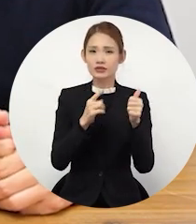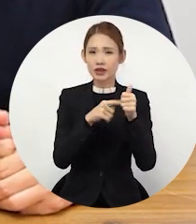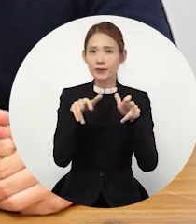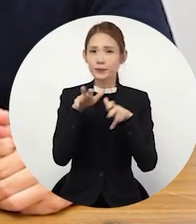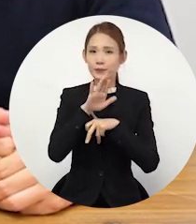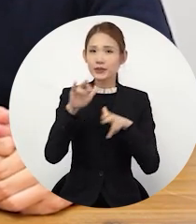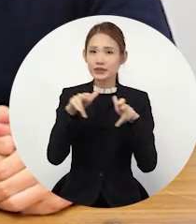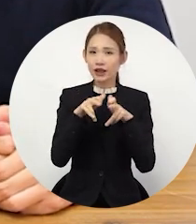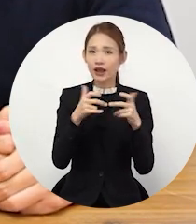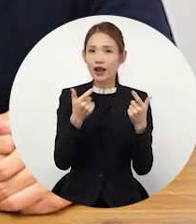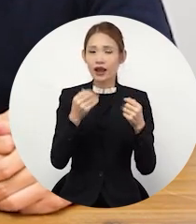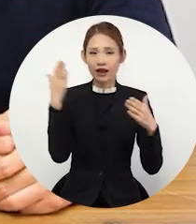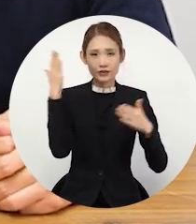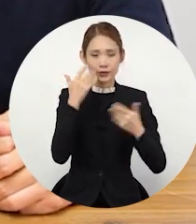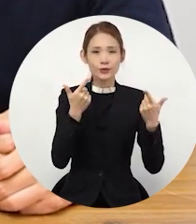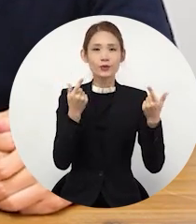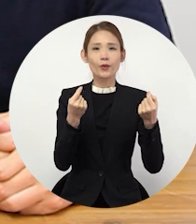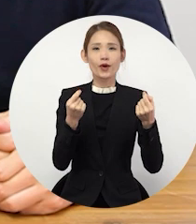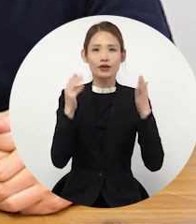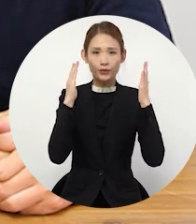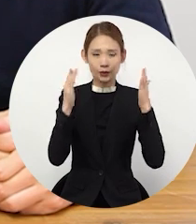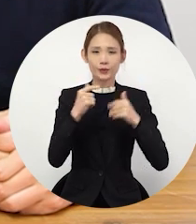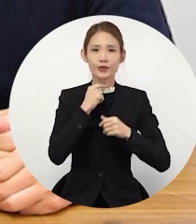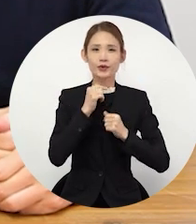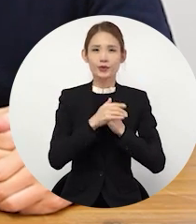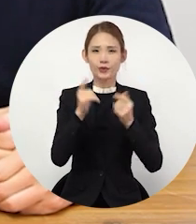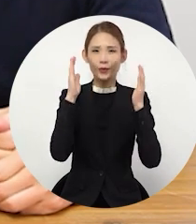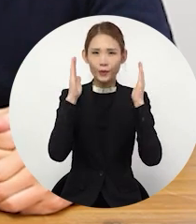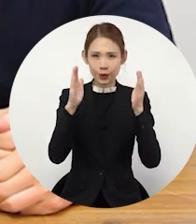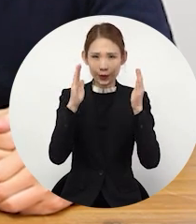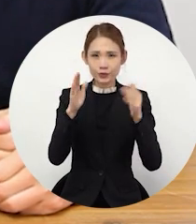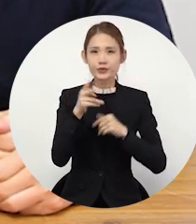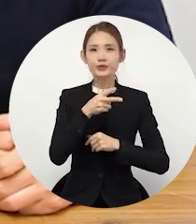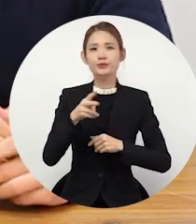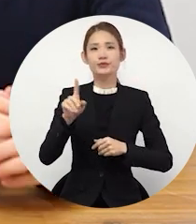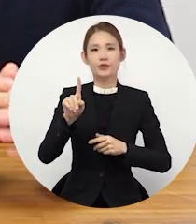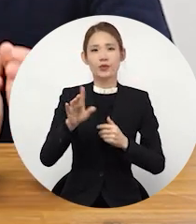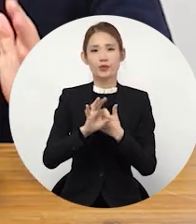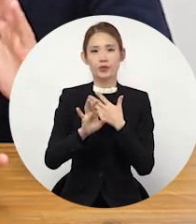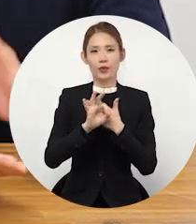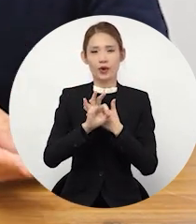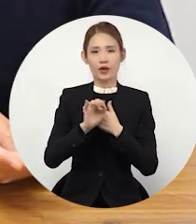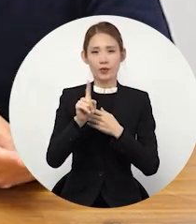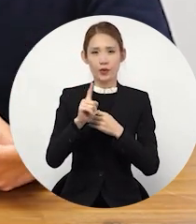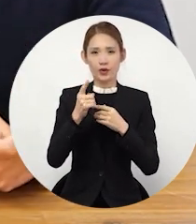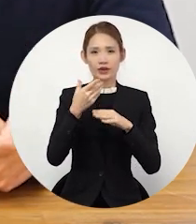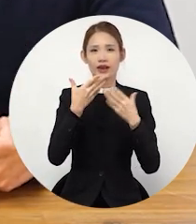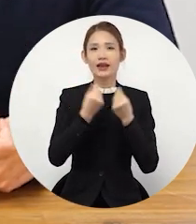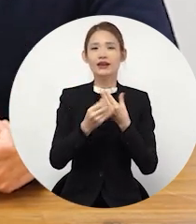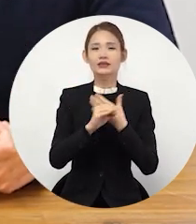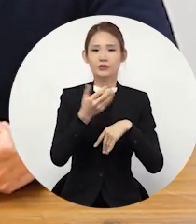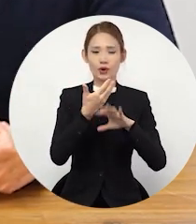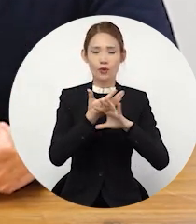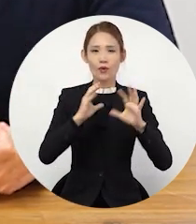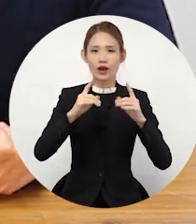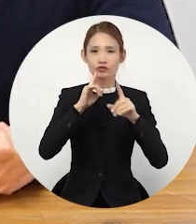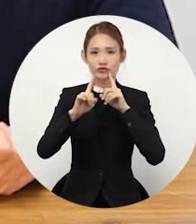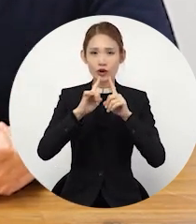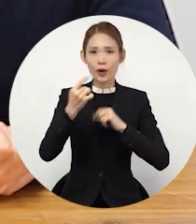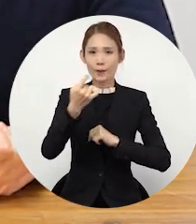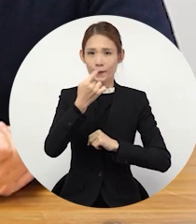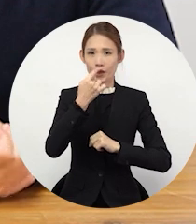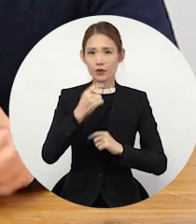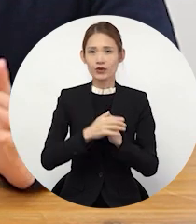때문에 네가 비장애 학생과 같은 공부를 했으면 좋겠어. 근데 그 공부라는 게 이렇게 어떤 외국어를 배우는